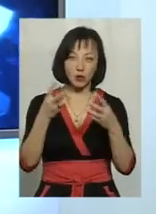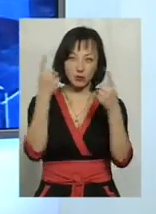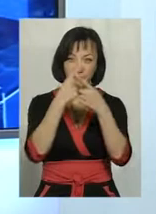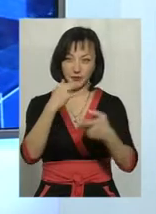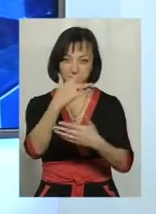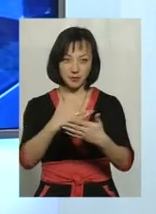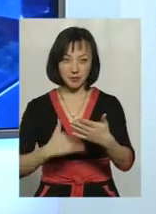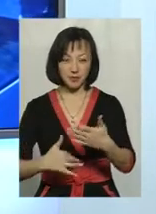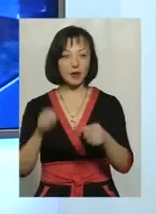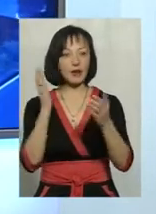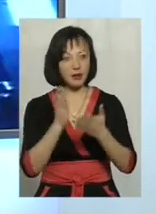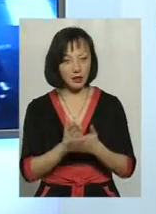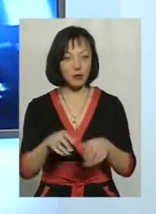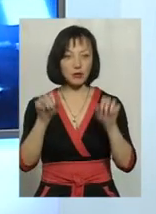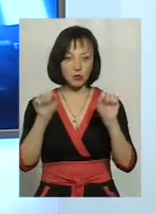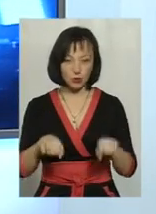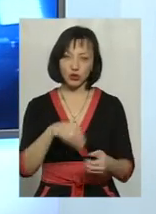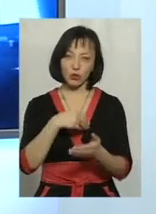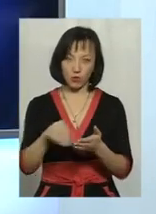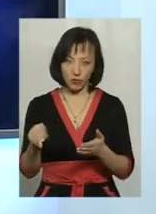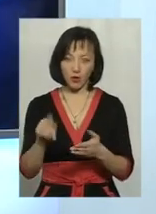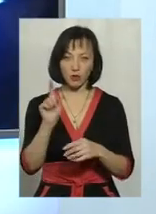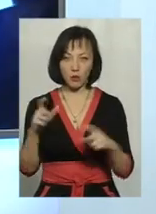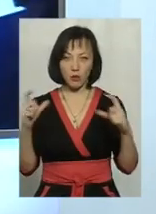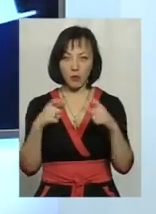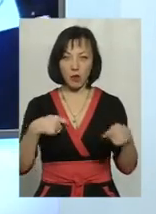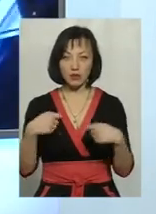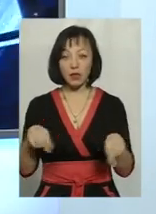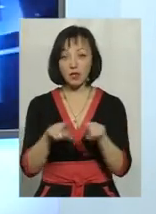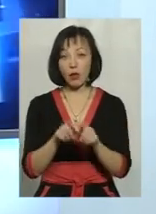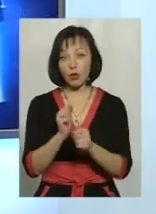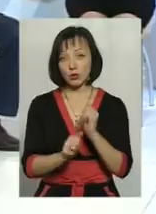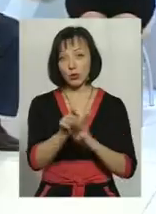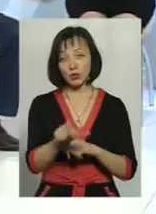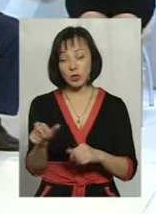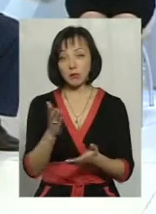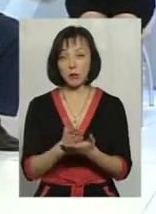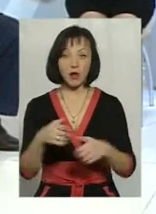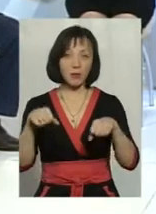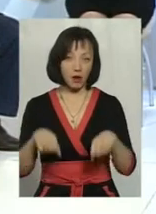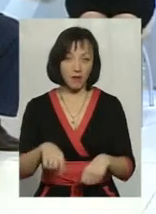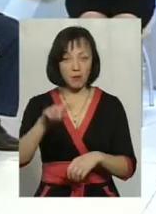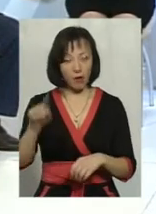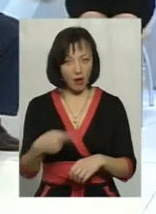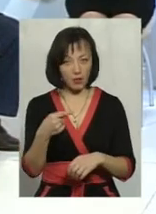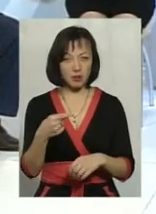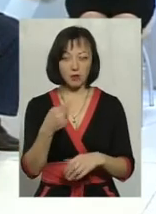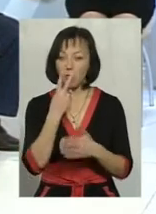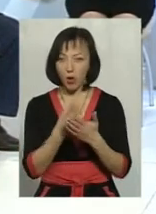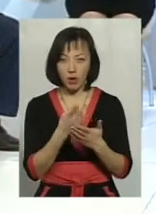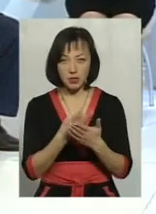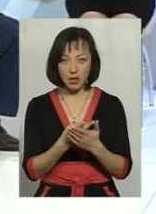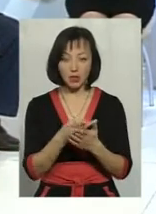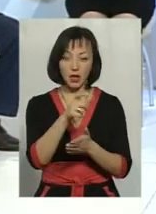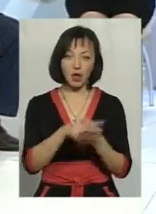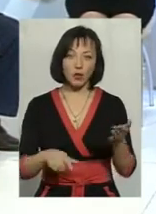інформація, тоді можна вже дійсно купувати в тому магазині. А також кожен споживач має право вимагати, показати